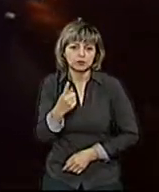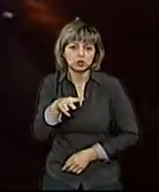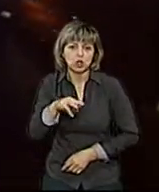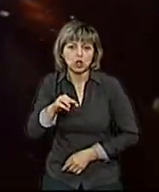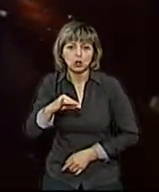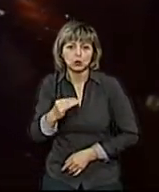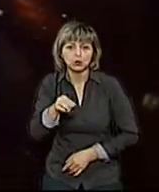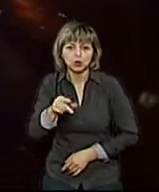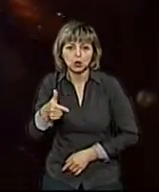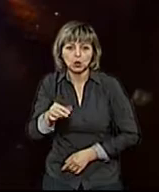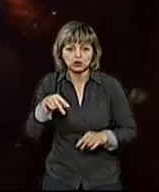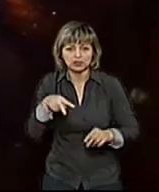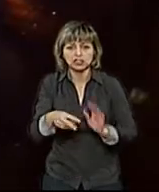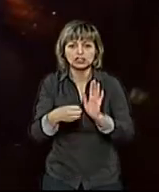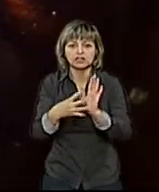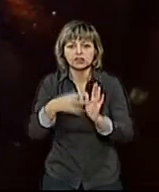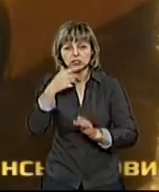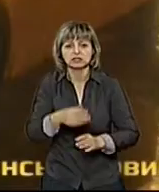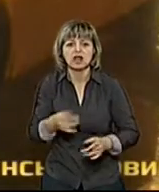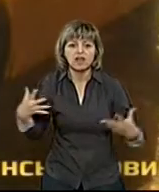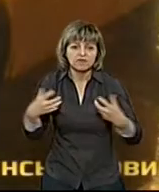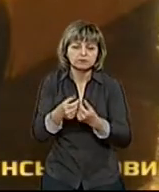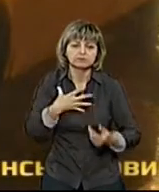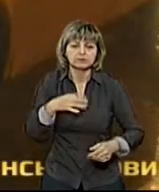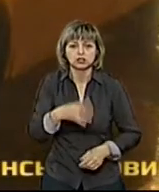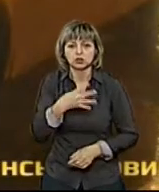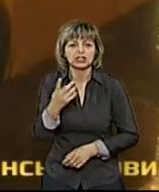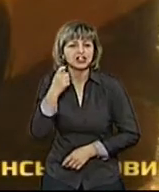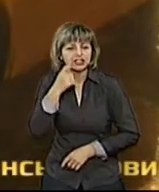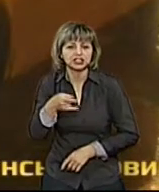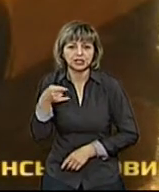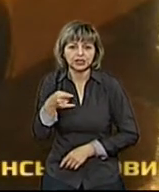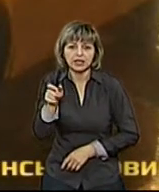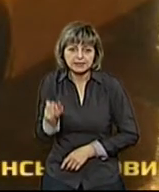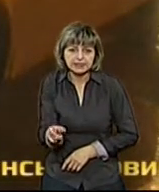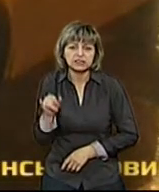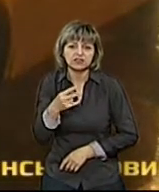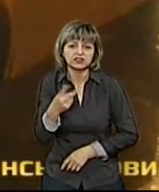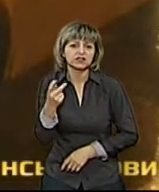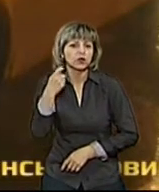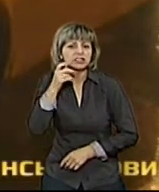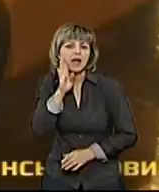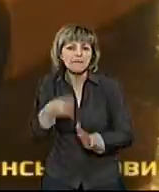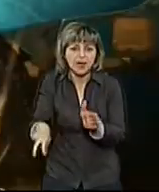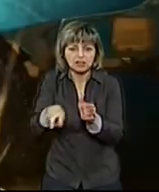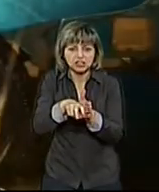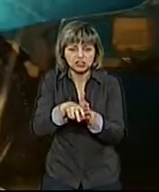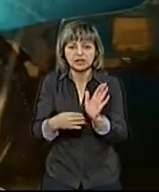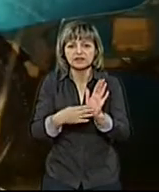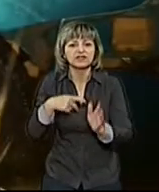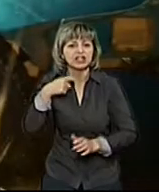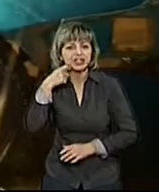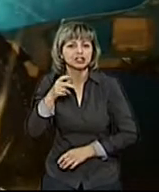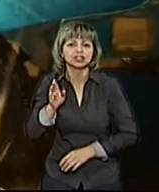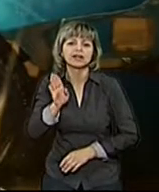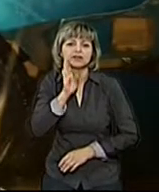лютого цього року. В аварії загинули 44-річний водій таксі та 32-річна пасажирка. 9-річна